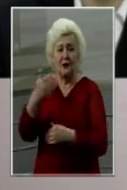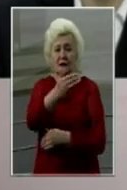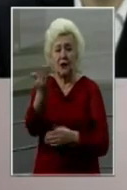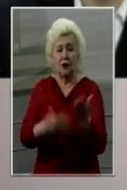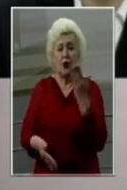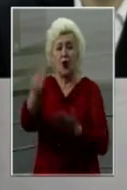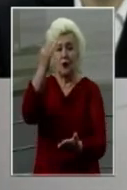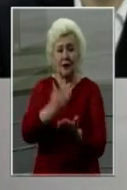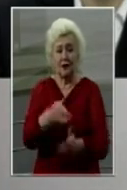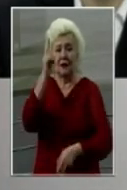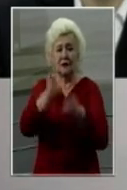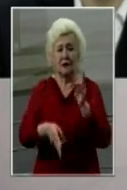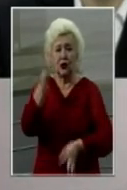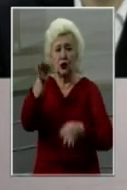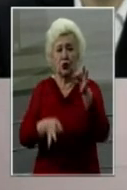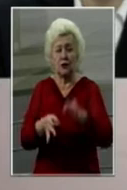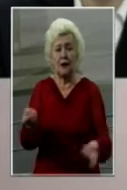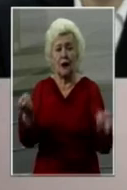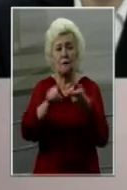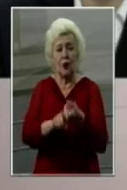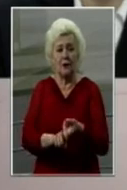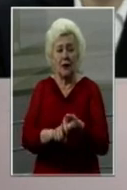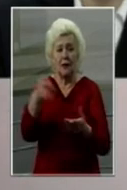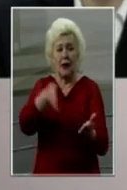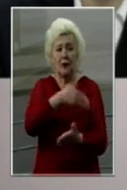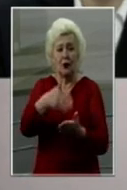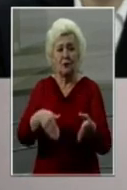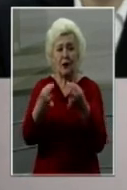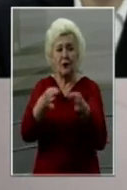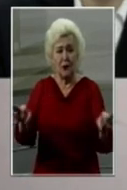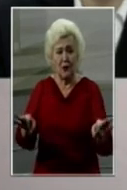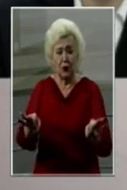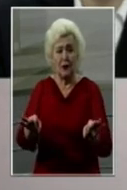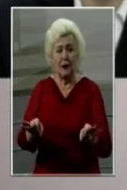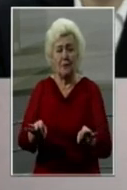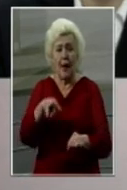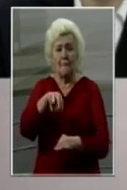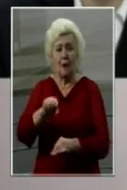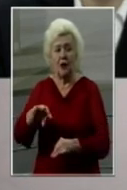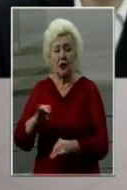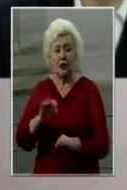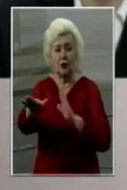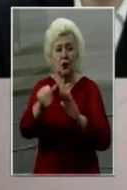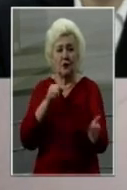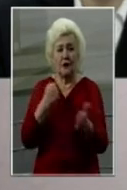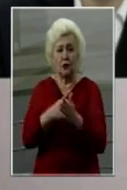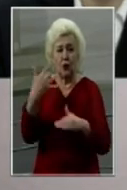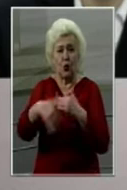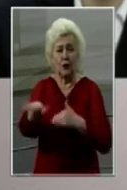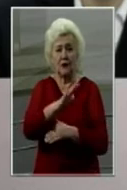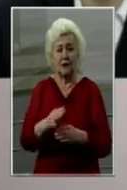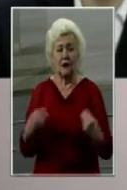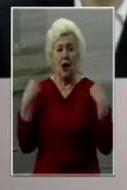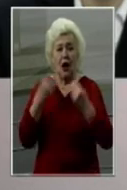нарешті закінчилися всі суди, пов'язані із позбавленням волі, Мангера було викликано до Херсону для